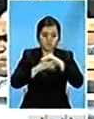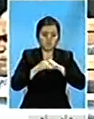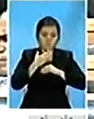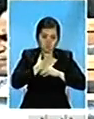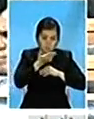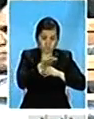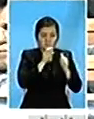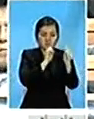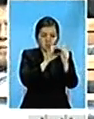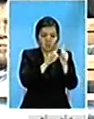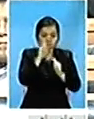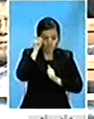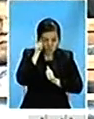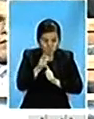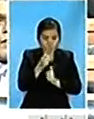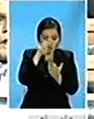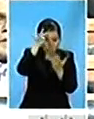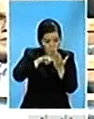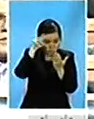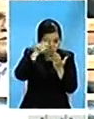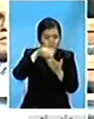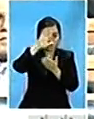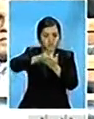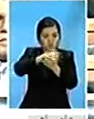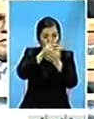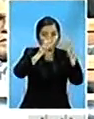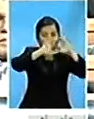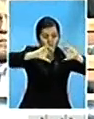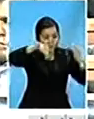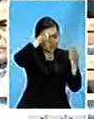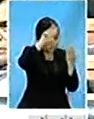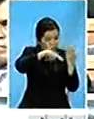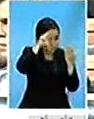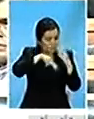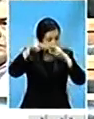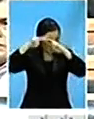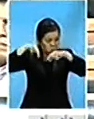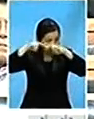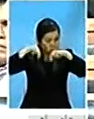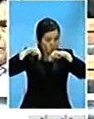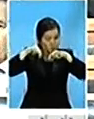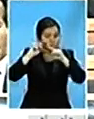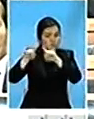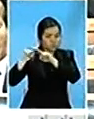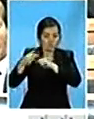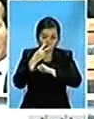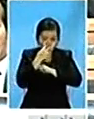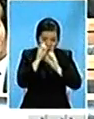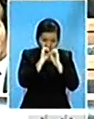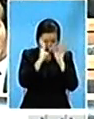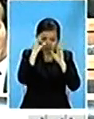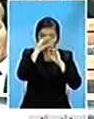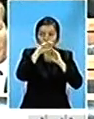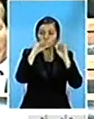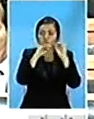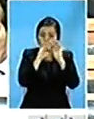ศึกษาความเหมาะสมของแผนแม่บทที่รัฐบาลได้จัดเตรียมไว้เป็นการลดความซ้ำซ้อนของโครงการต